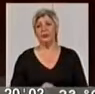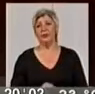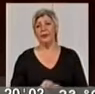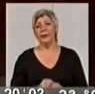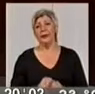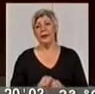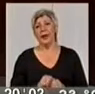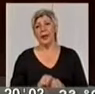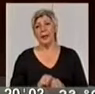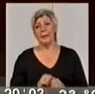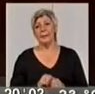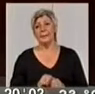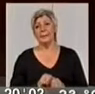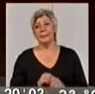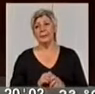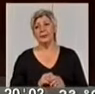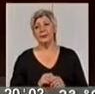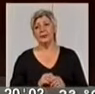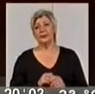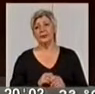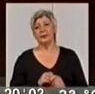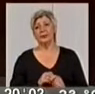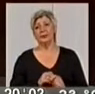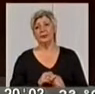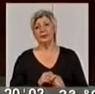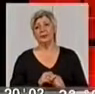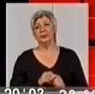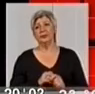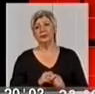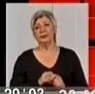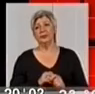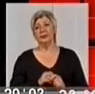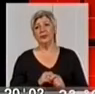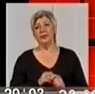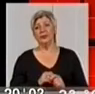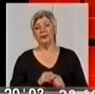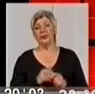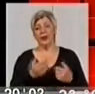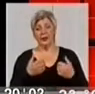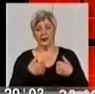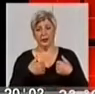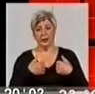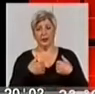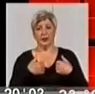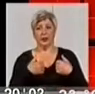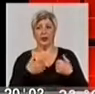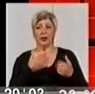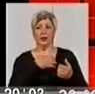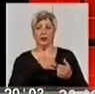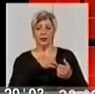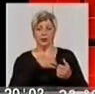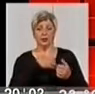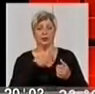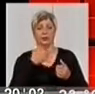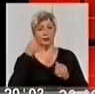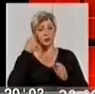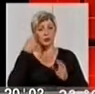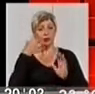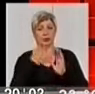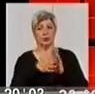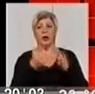з кількісної поки що кількості дітей. Я вже вас почав про це запитувати. Хочеться все ж таки зрозуміти. У нас